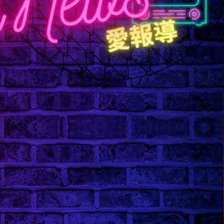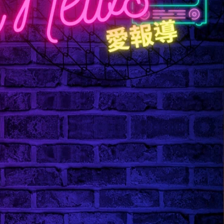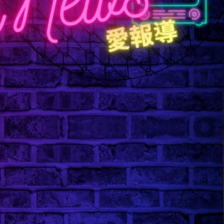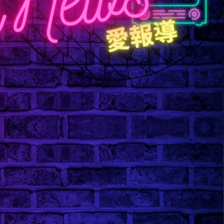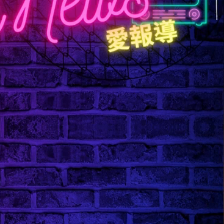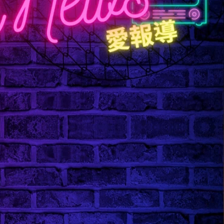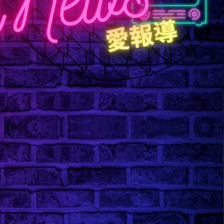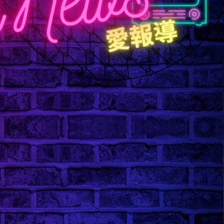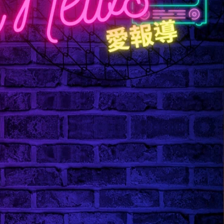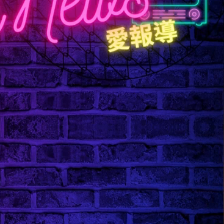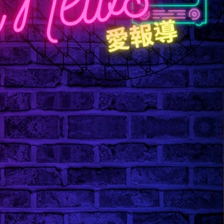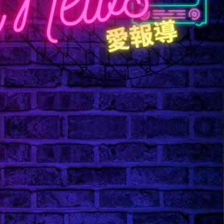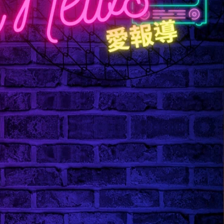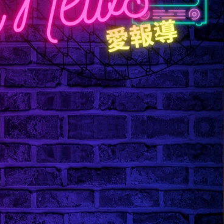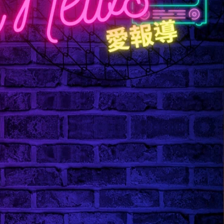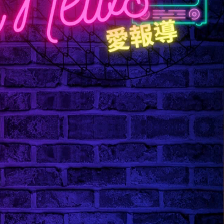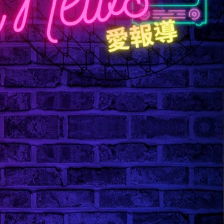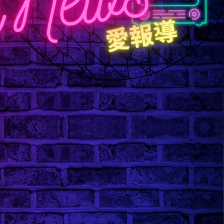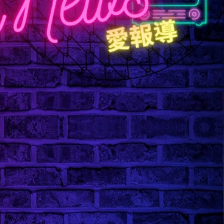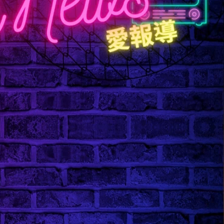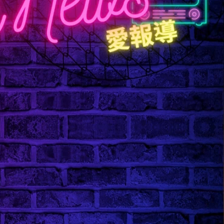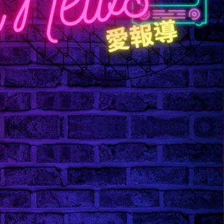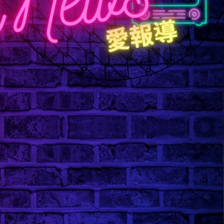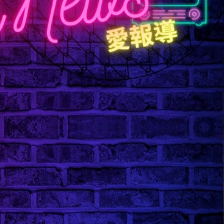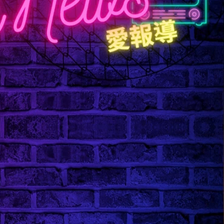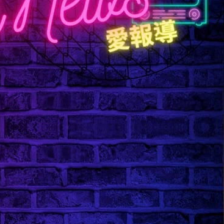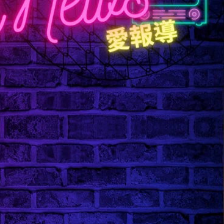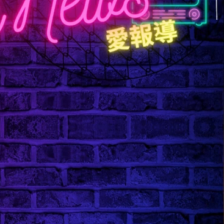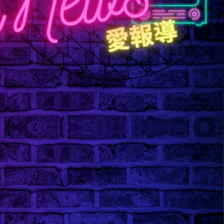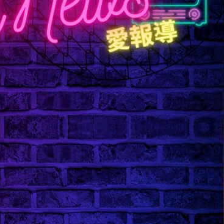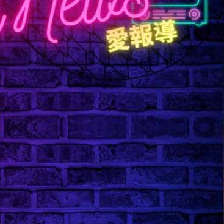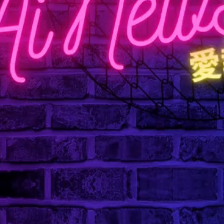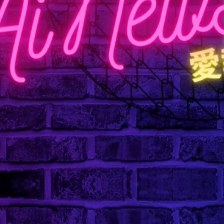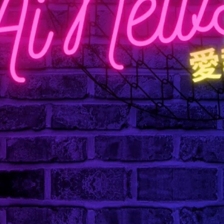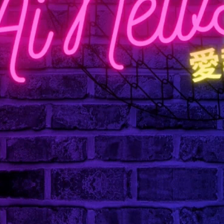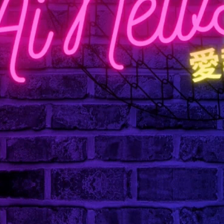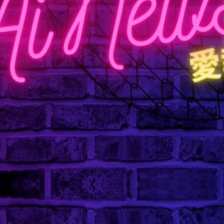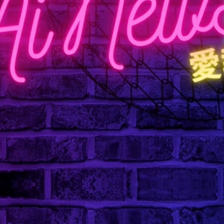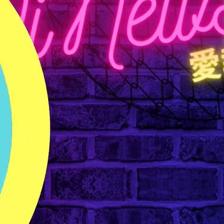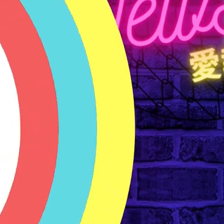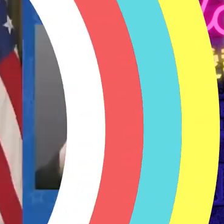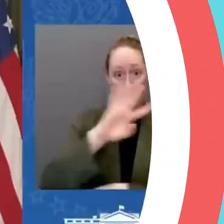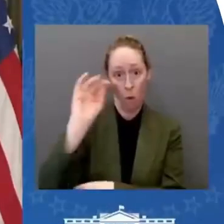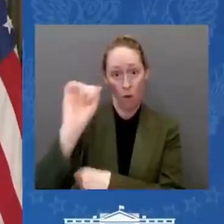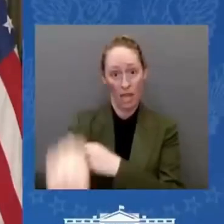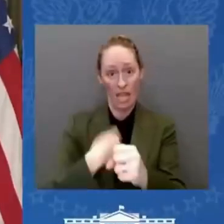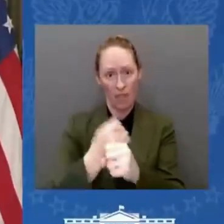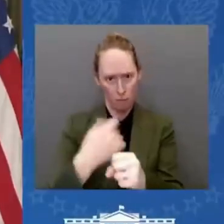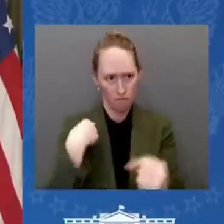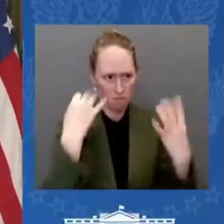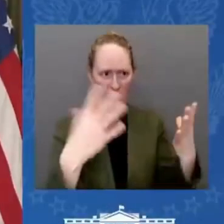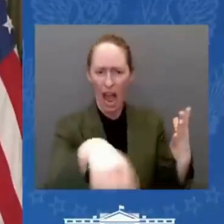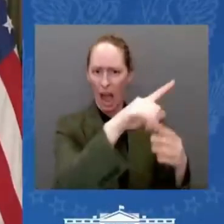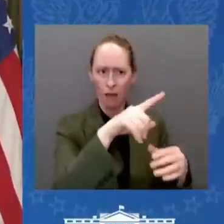这边说的就是，他了解很多选民生活还是很困苦，但是。 And another thing that